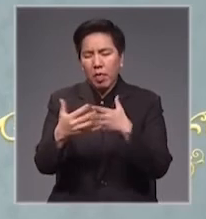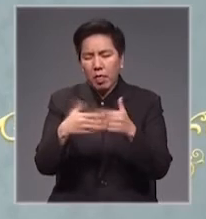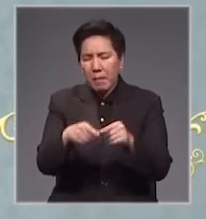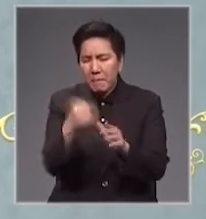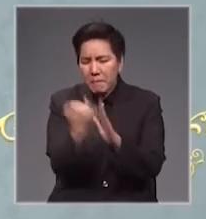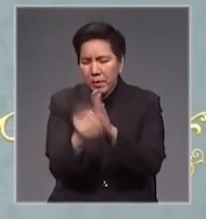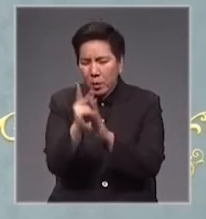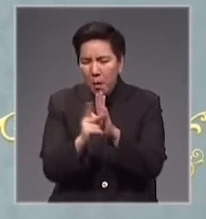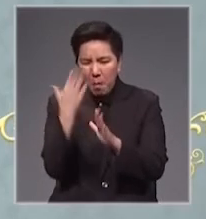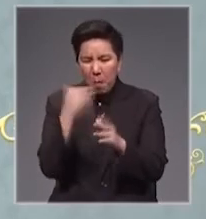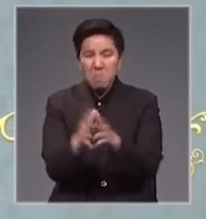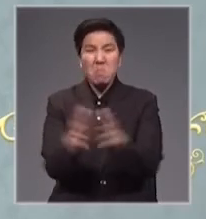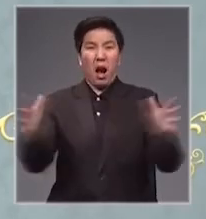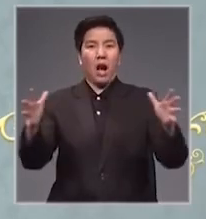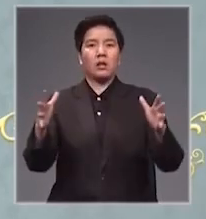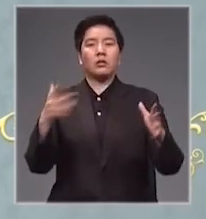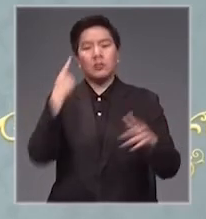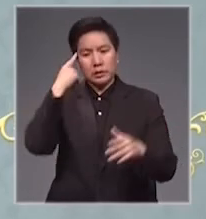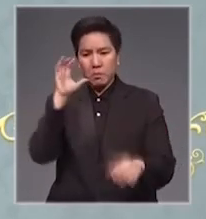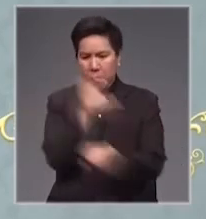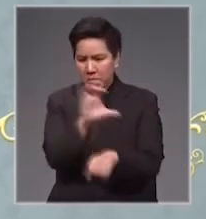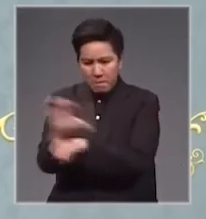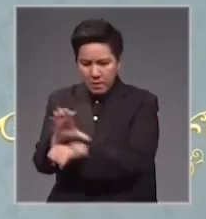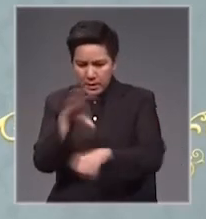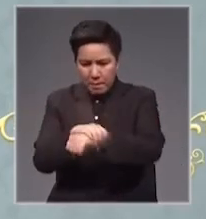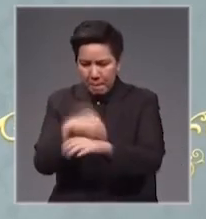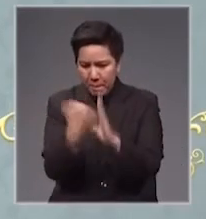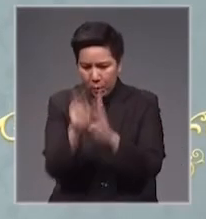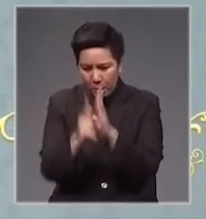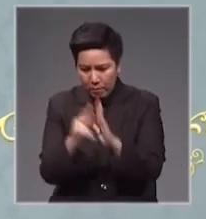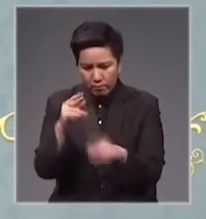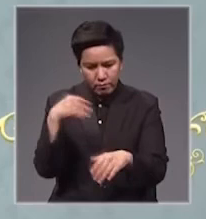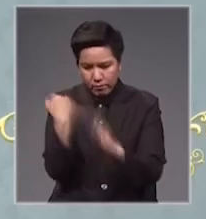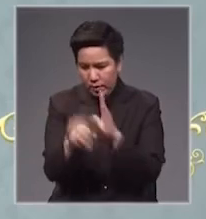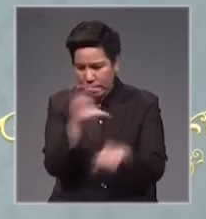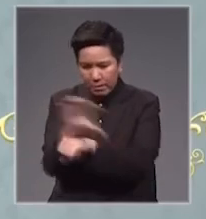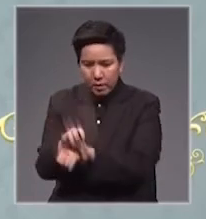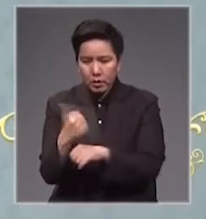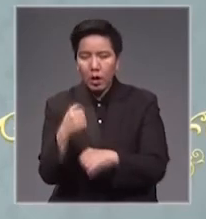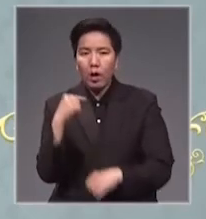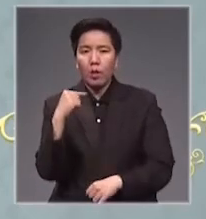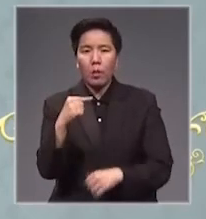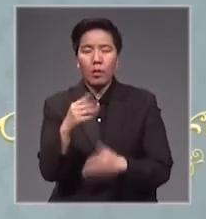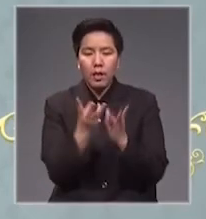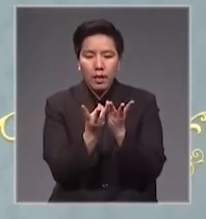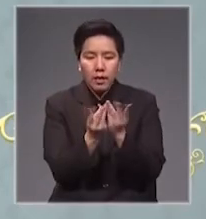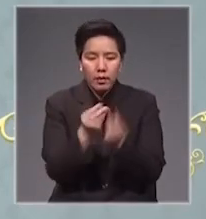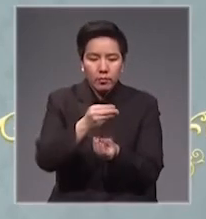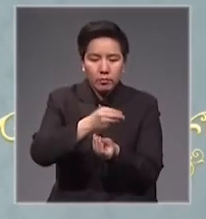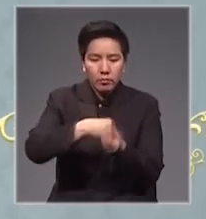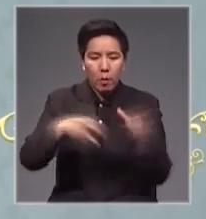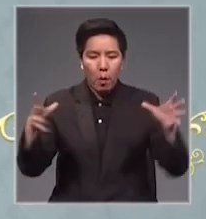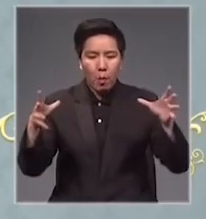มีเป็นจำนวนมากดังนั้นเมื่อมีการปราบปรามอย่างหนักก็จะมีผลสะท้อนในทางลบต่อตัวเลขเงินที่หมุนเวียนทางเศรษฐกิจในพื้น